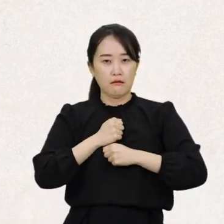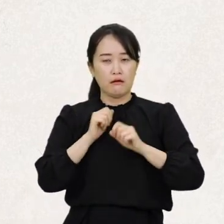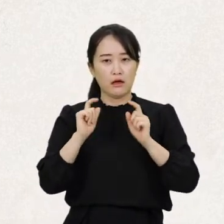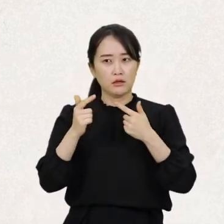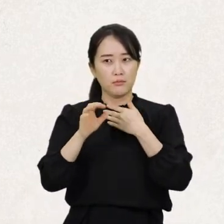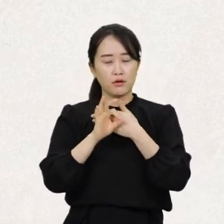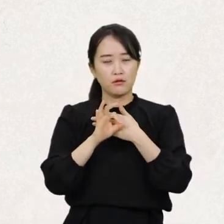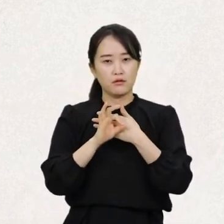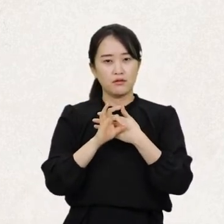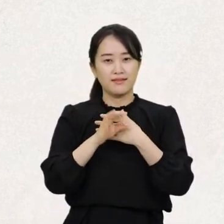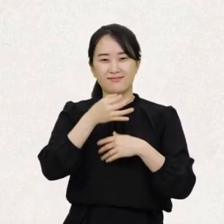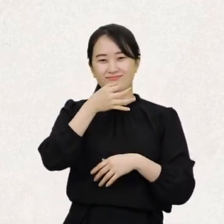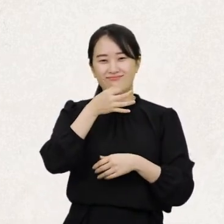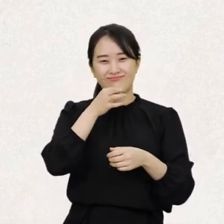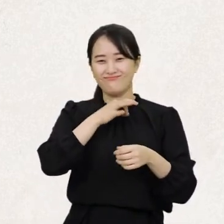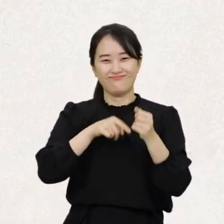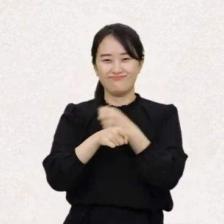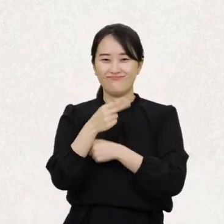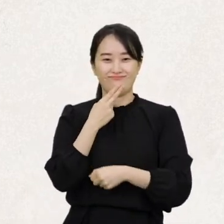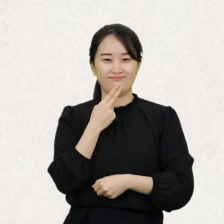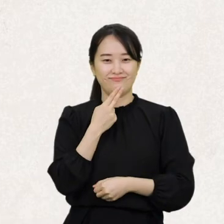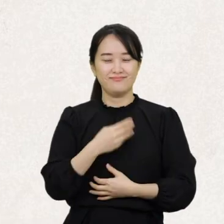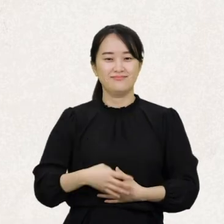않는다면 아무런 소용이 없을 거예요.